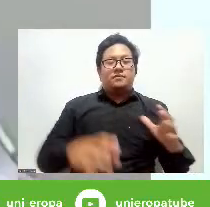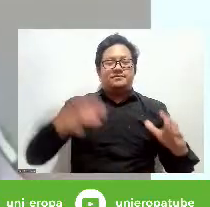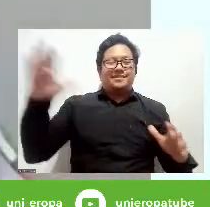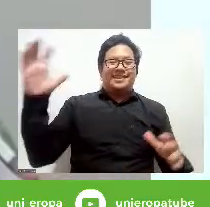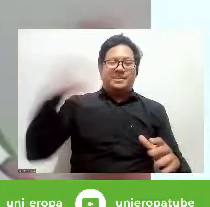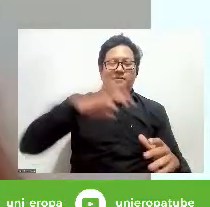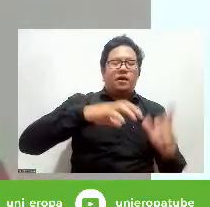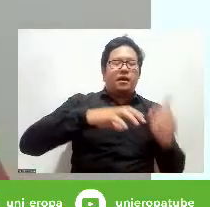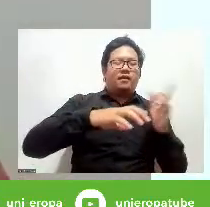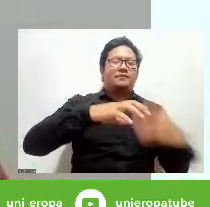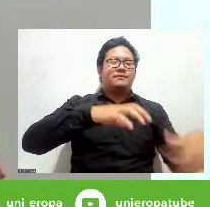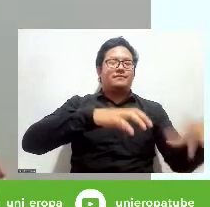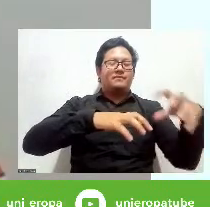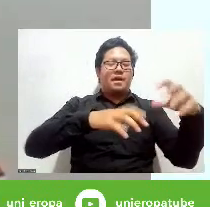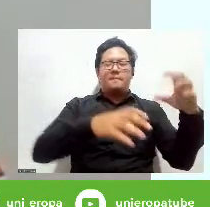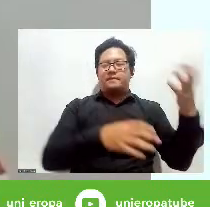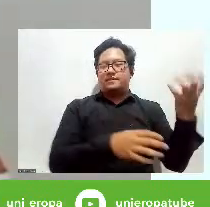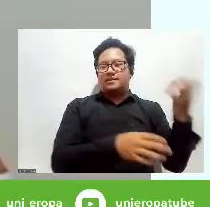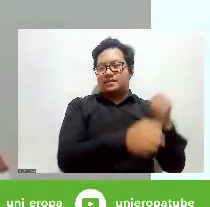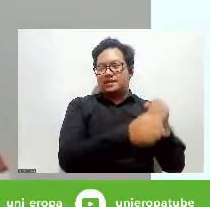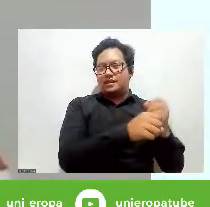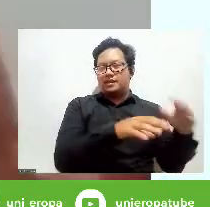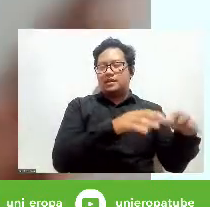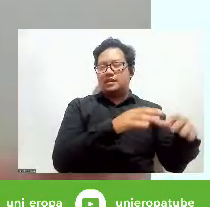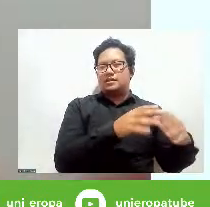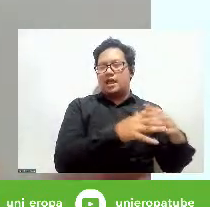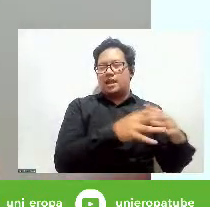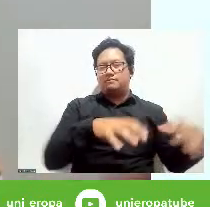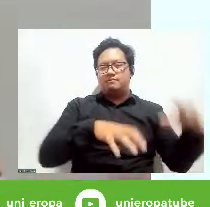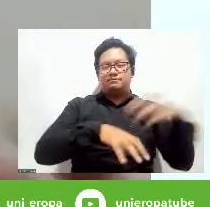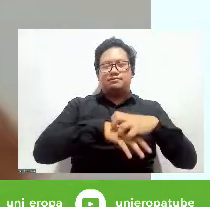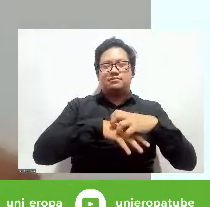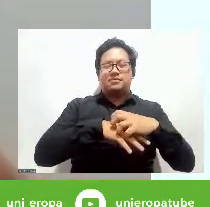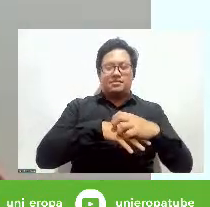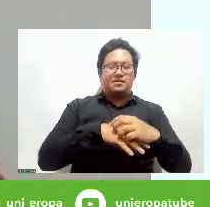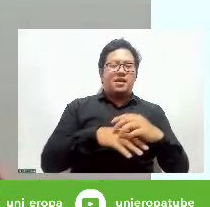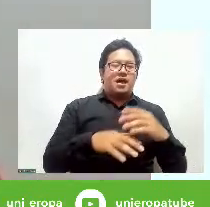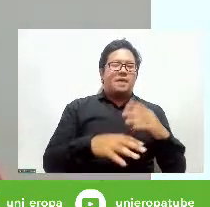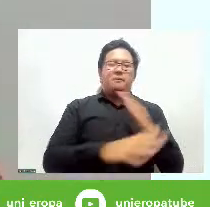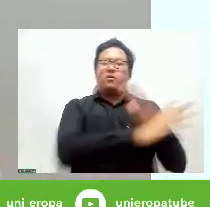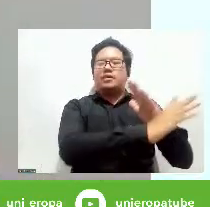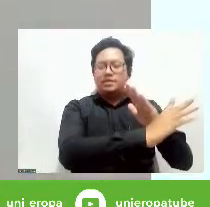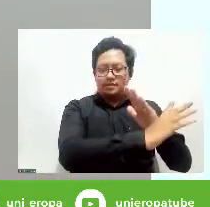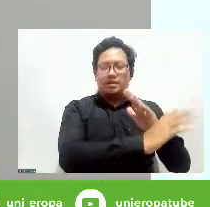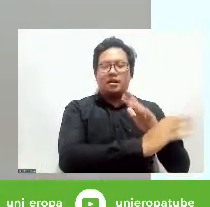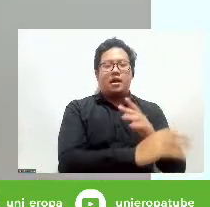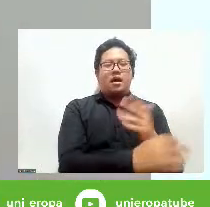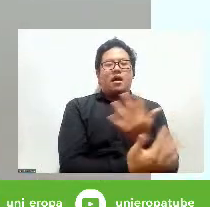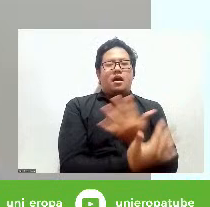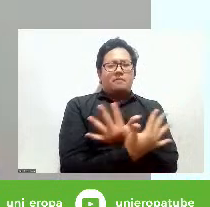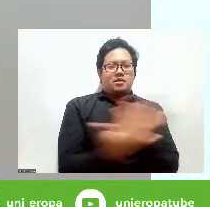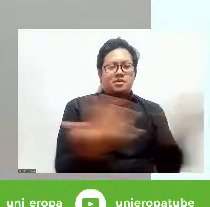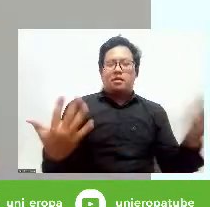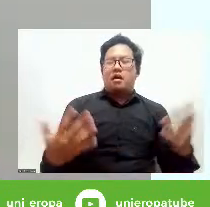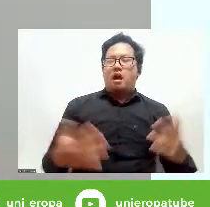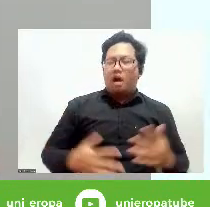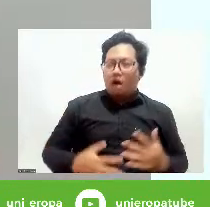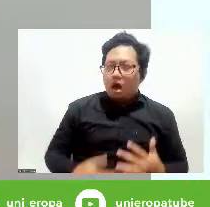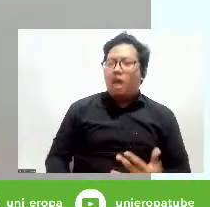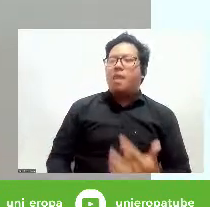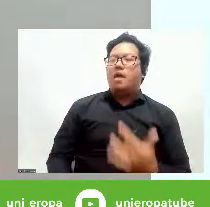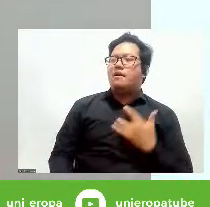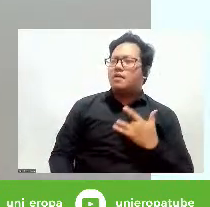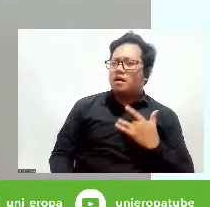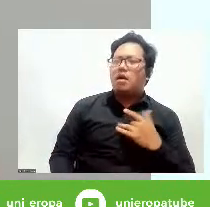ada yang kita kenal blocking masyarakat baru merasakan pupa Hai dulu